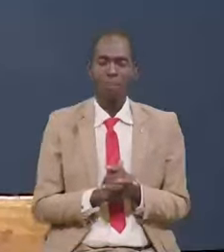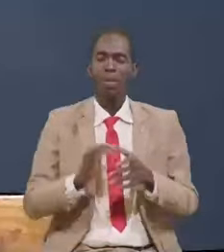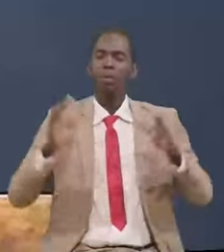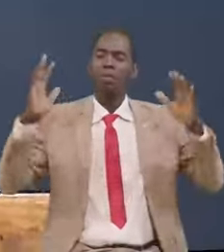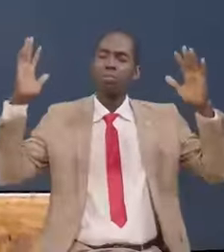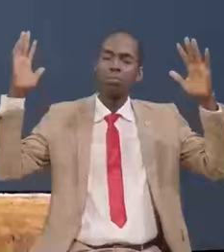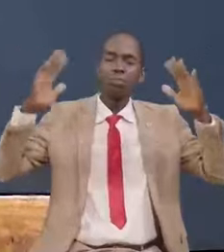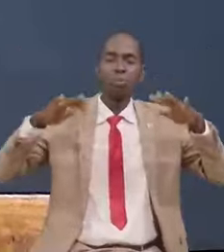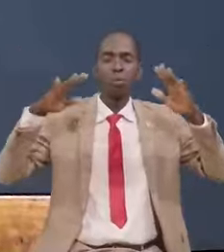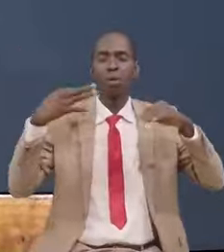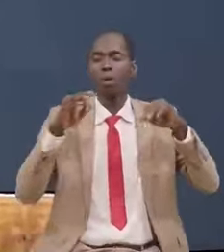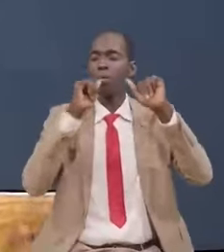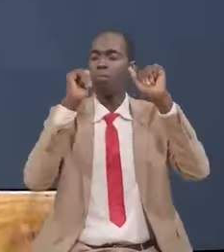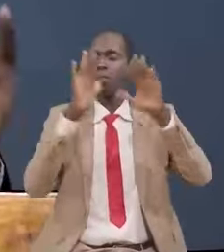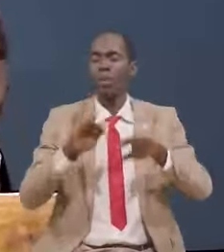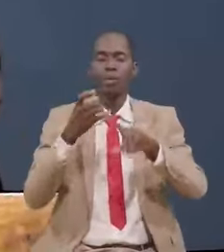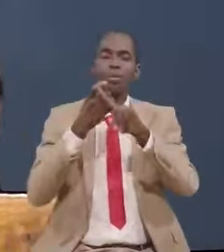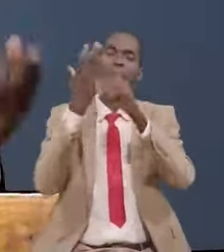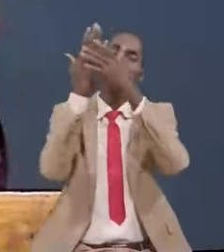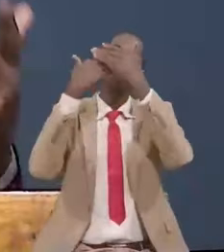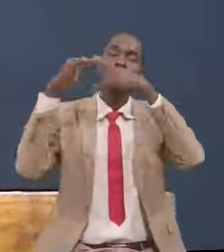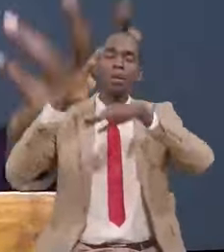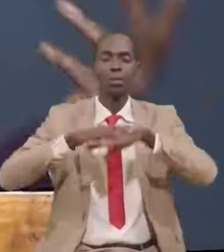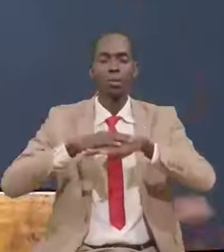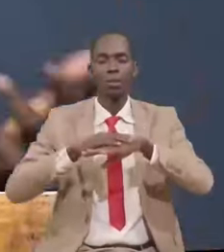Plus de bénédictions du ciel.